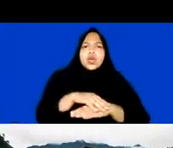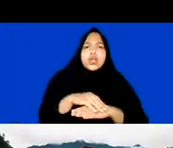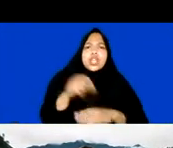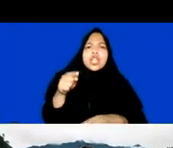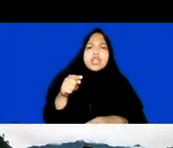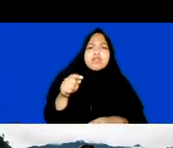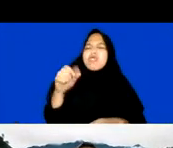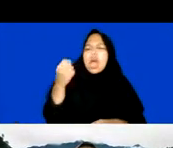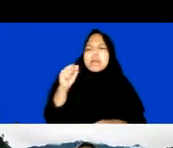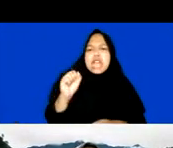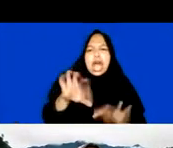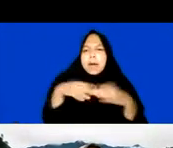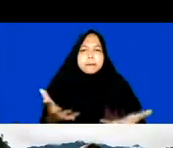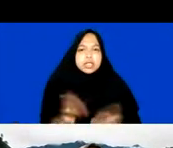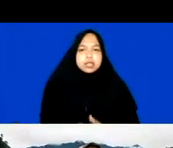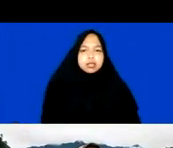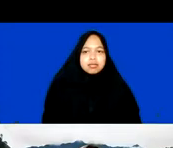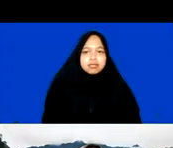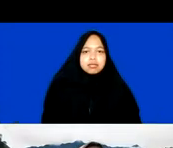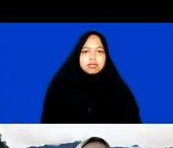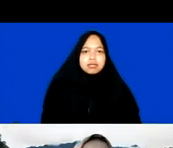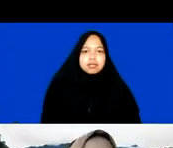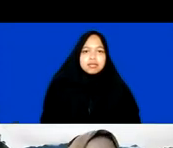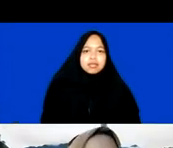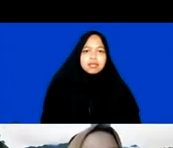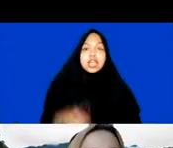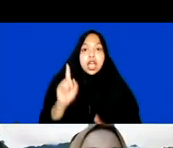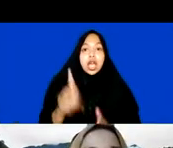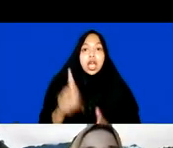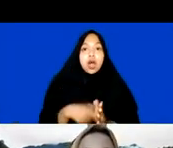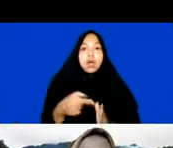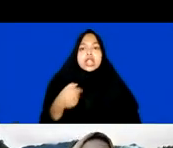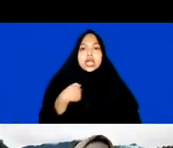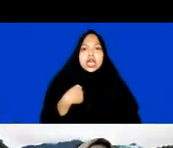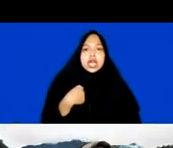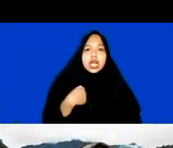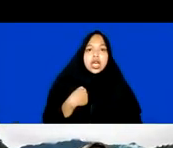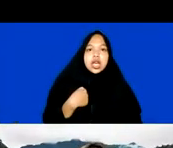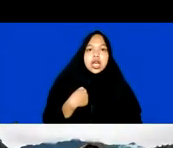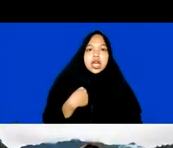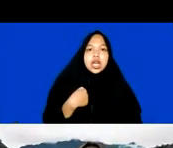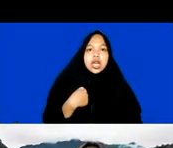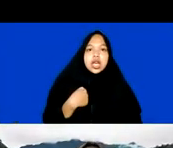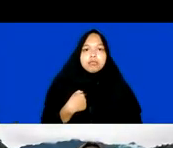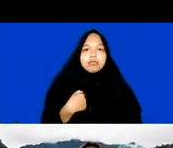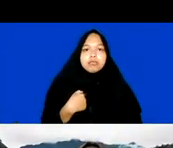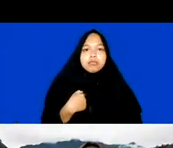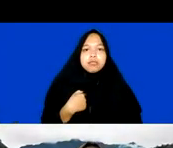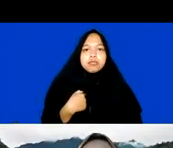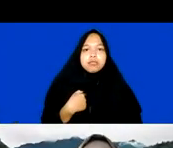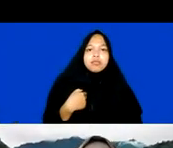nggak bisa habis dah sebenarnya menurut saya. Dan di awal saya pertama itu ya paling mengekspor